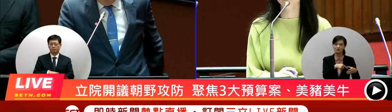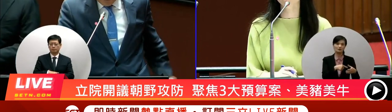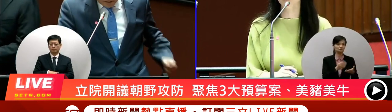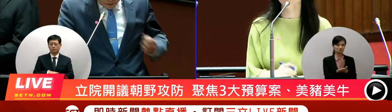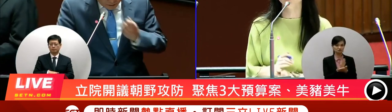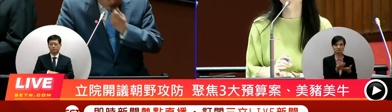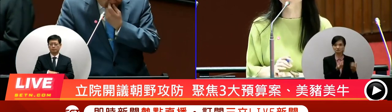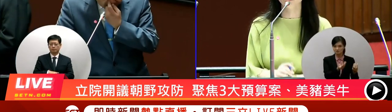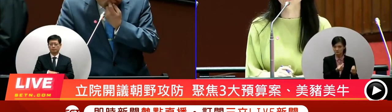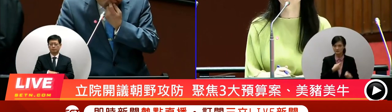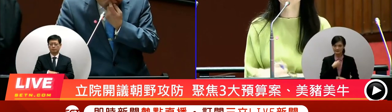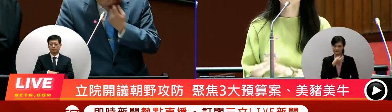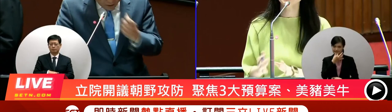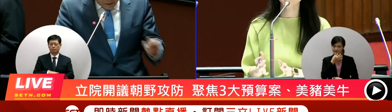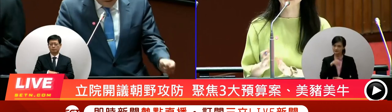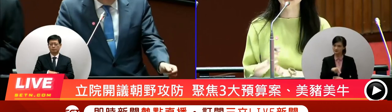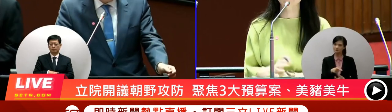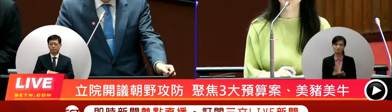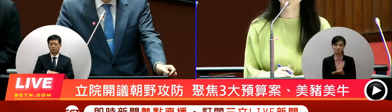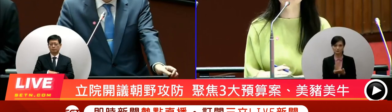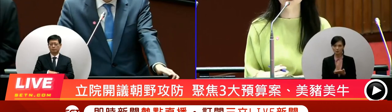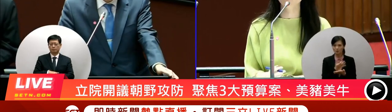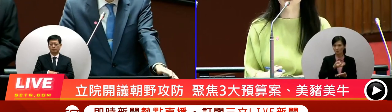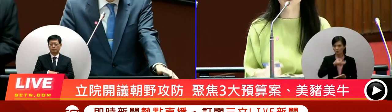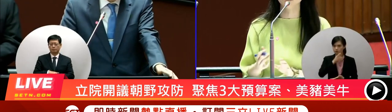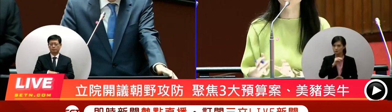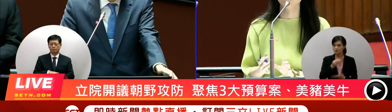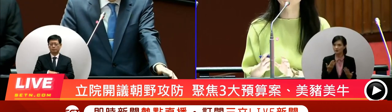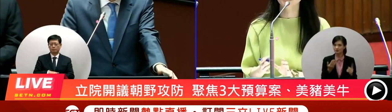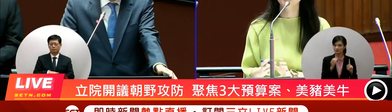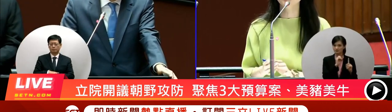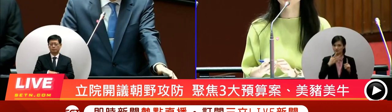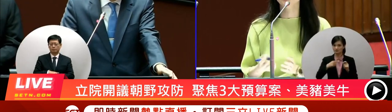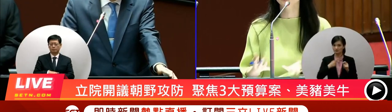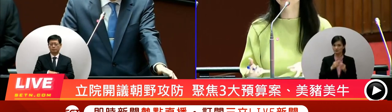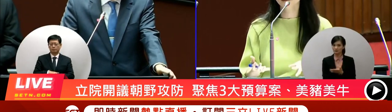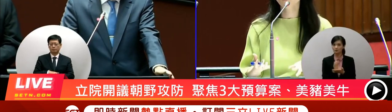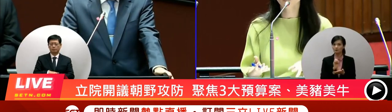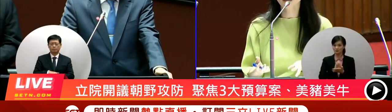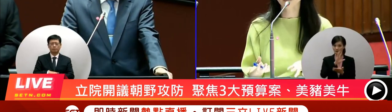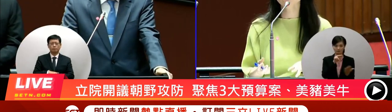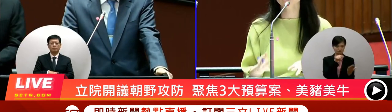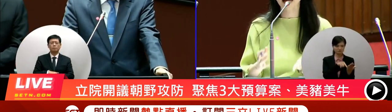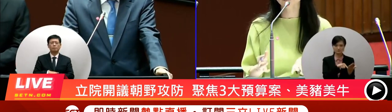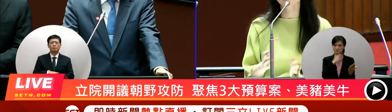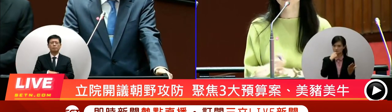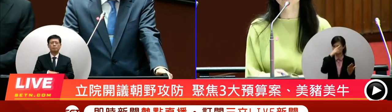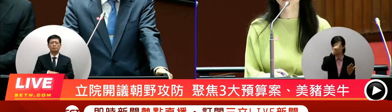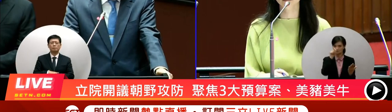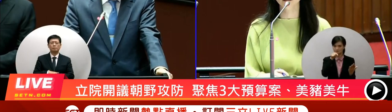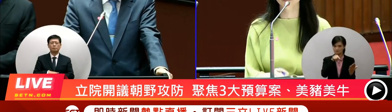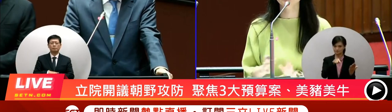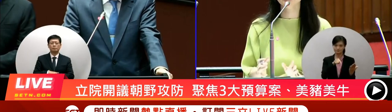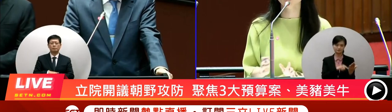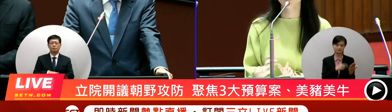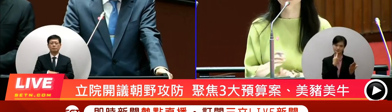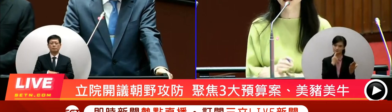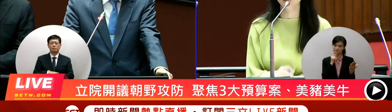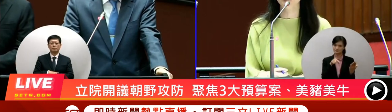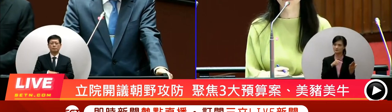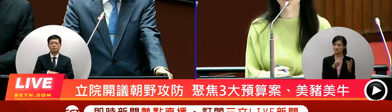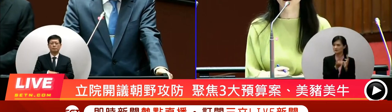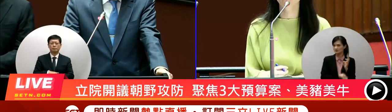评估到底足不足够？那108年的评估报告其实也是一个问号，就是说它的内容的这个精细度